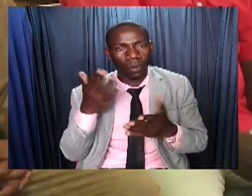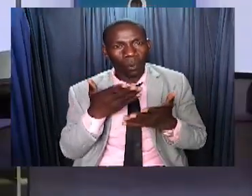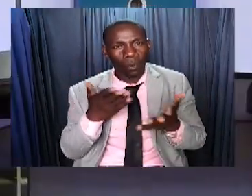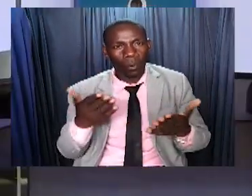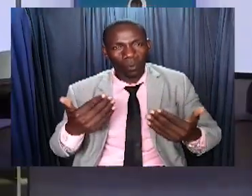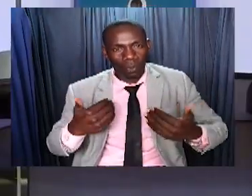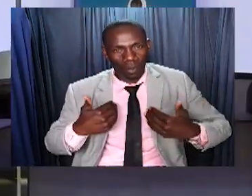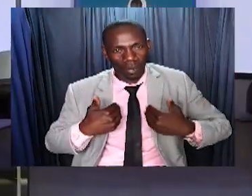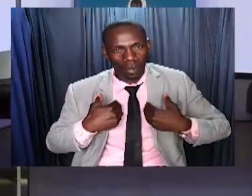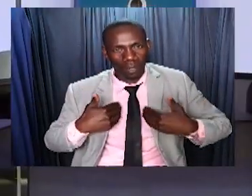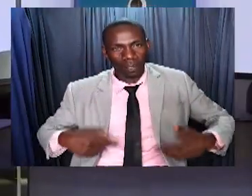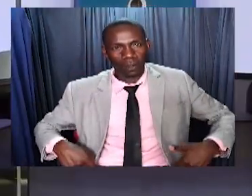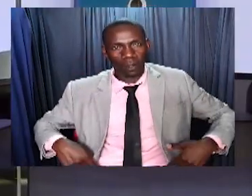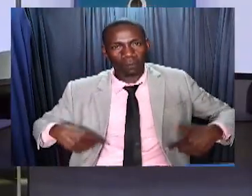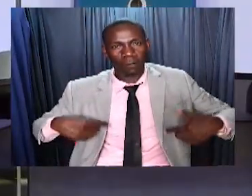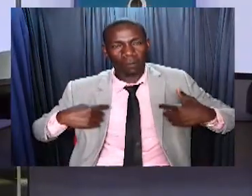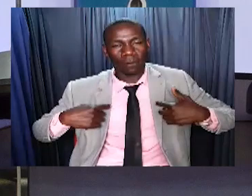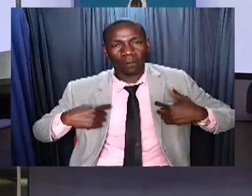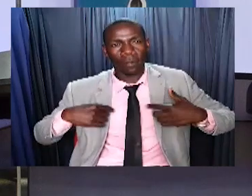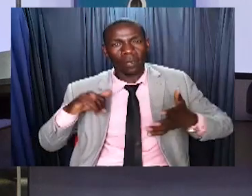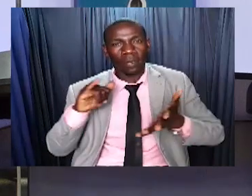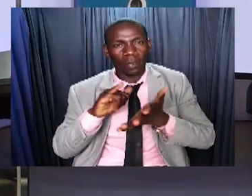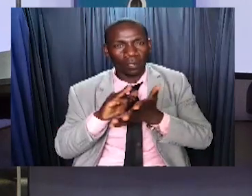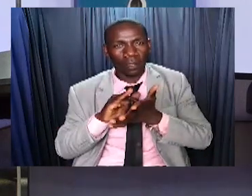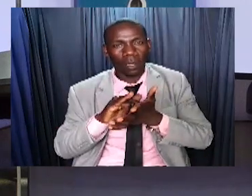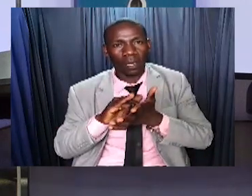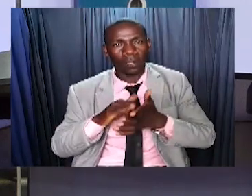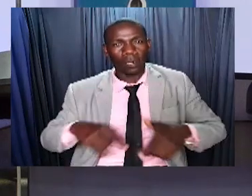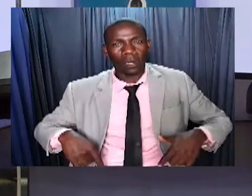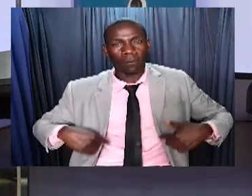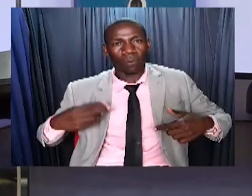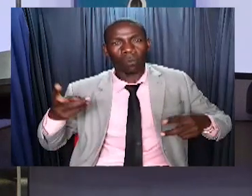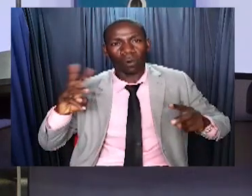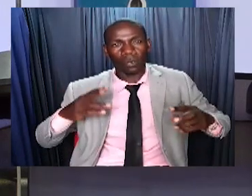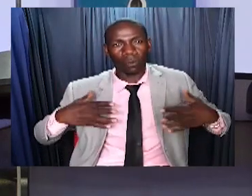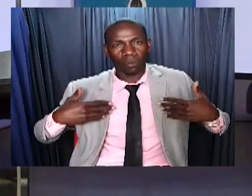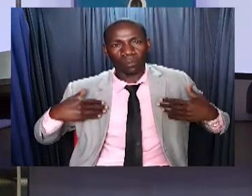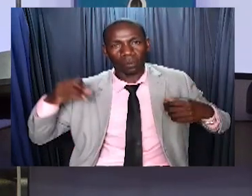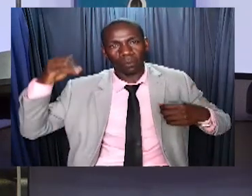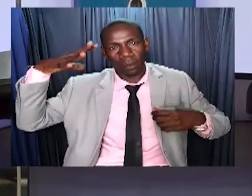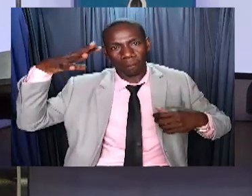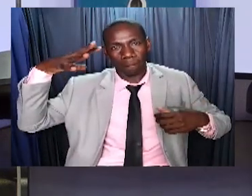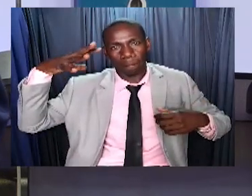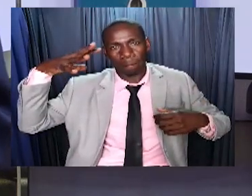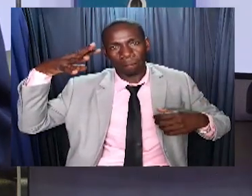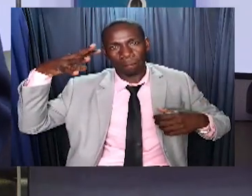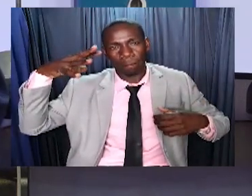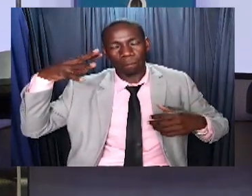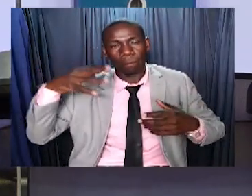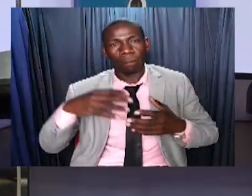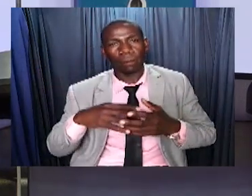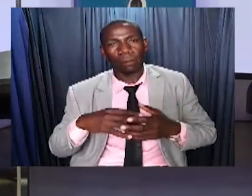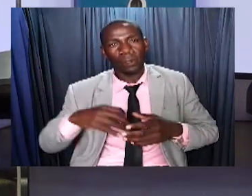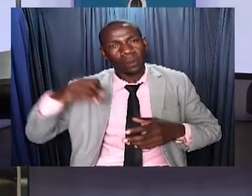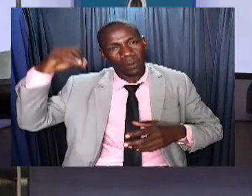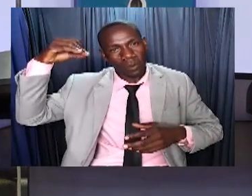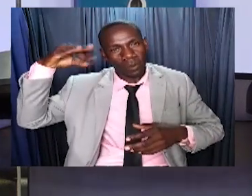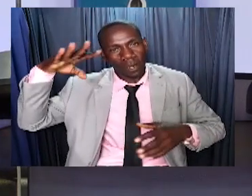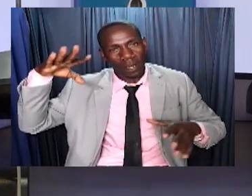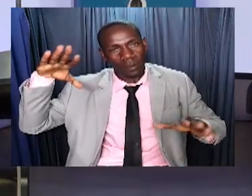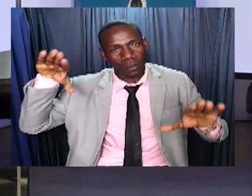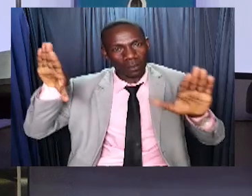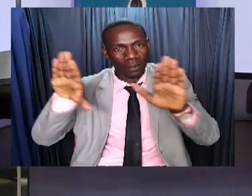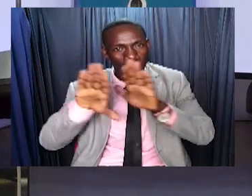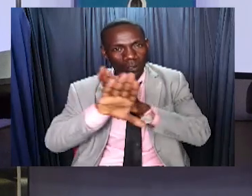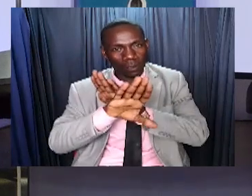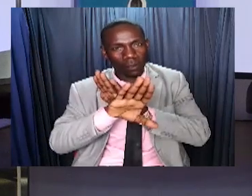mlimokuwa na ule uzima. Then there was life. Na ule uzima ulikuwa ni nuru ya watu. And life was the light of men. Na hiyo nuru yang'aa gizani. And the